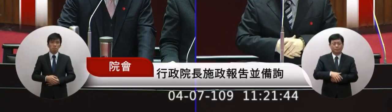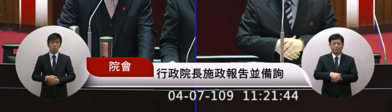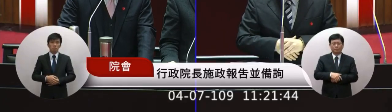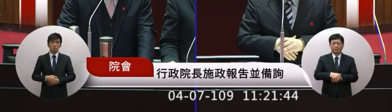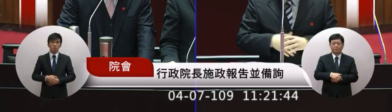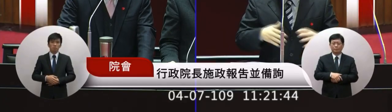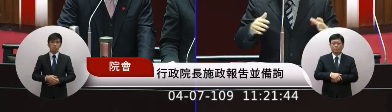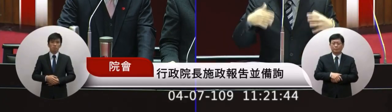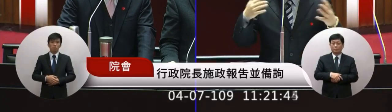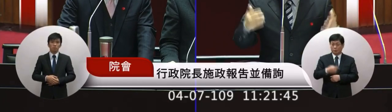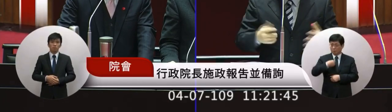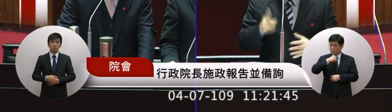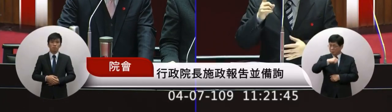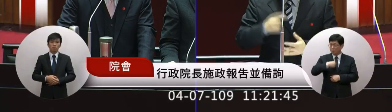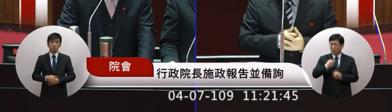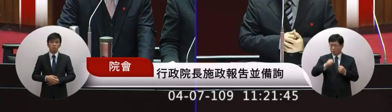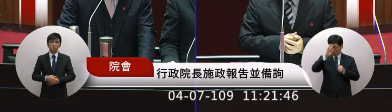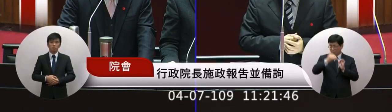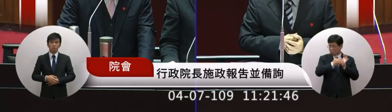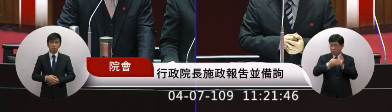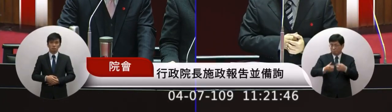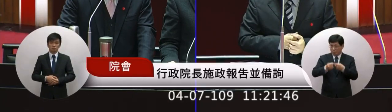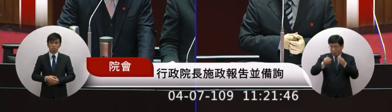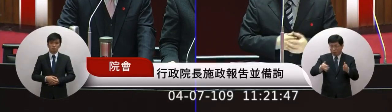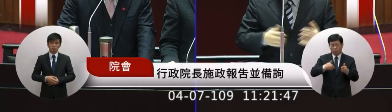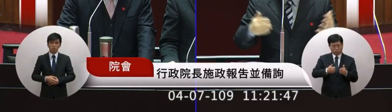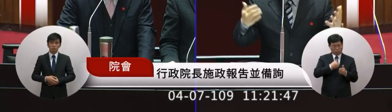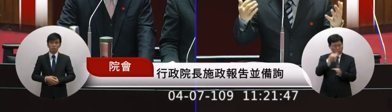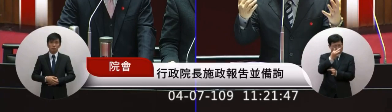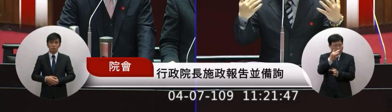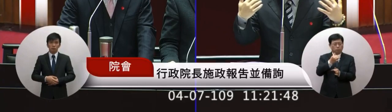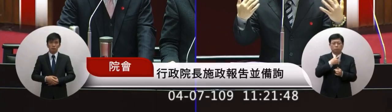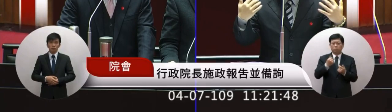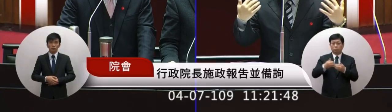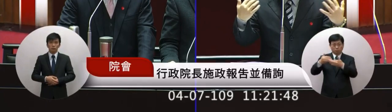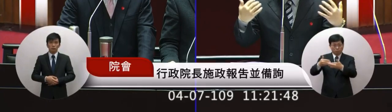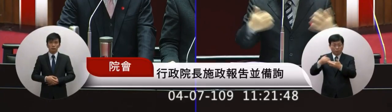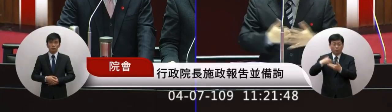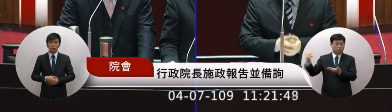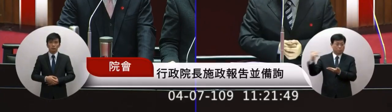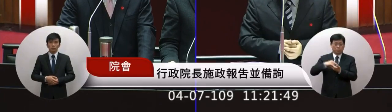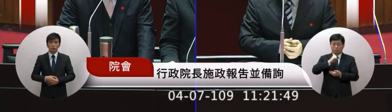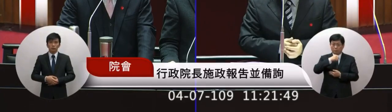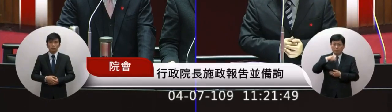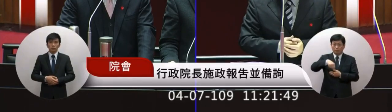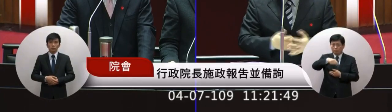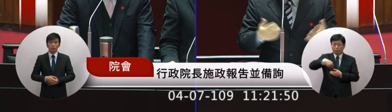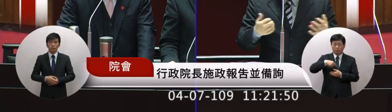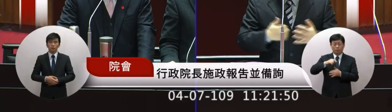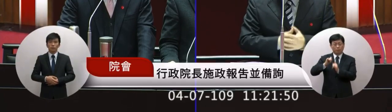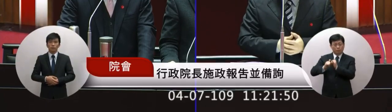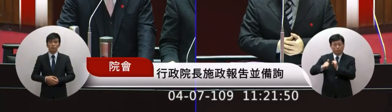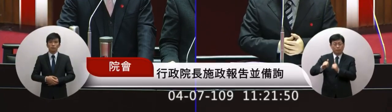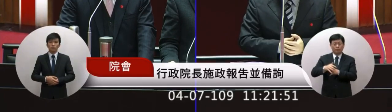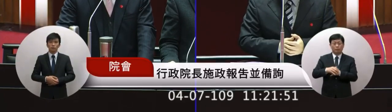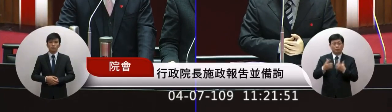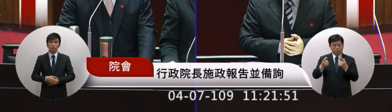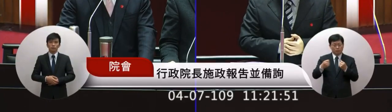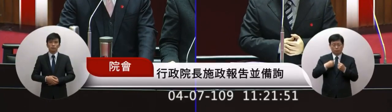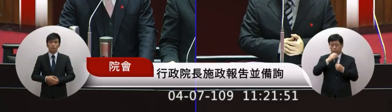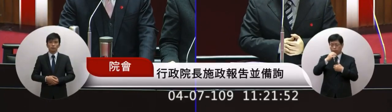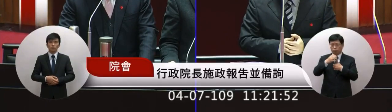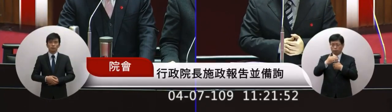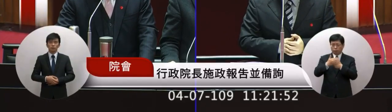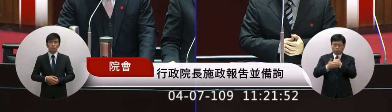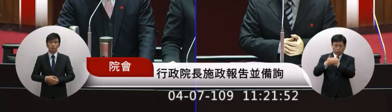因为台湾整个在防疫第一波的时候，其实做得非常的好，针对大陆回台湾的这些的民众哈，其实都做了一个很